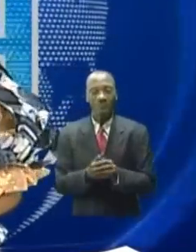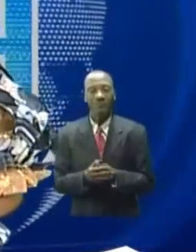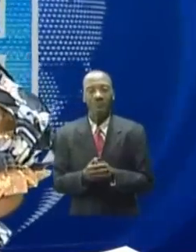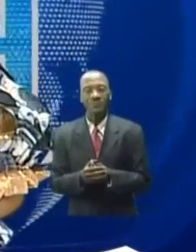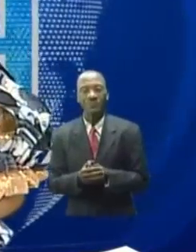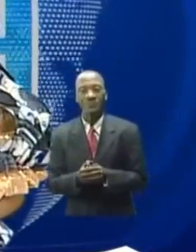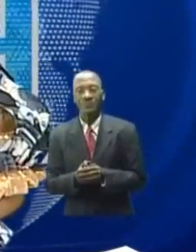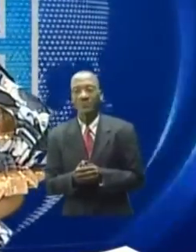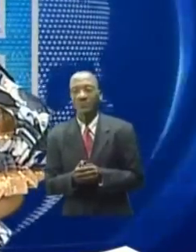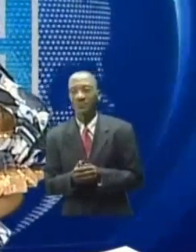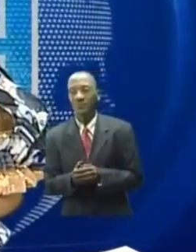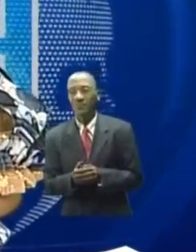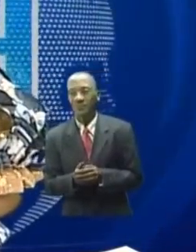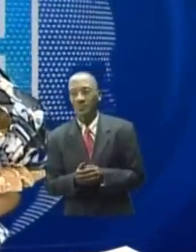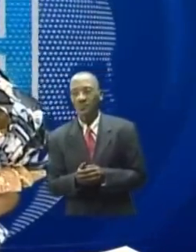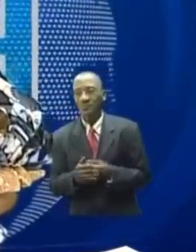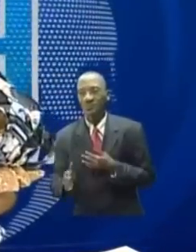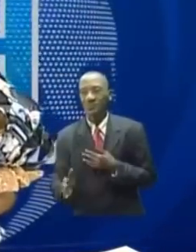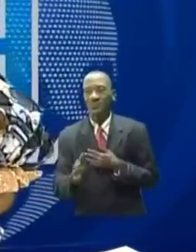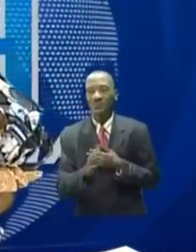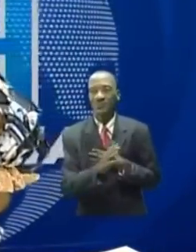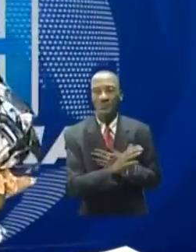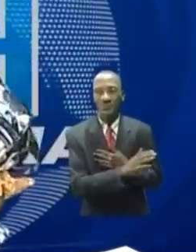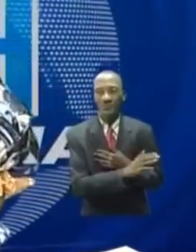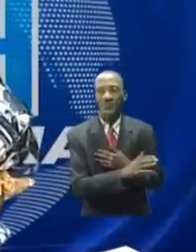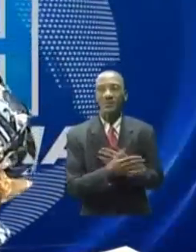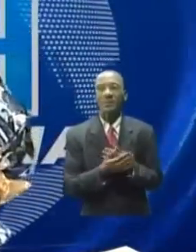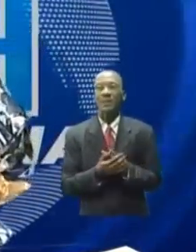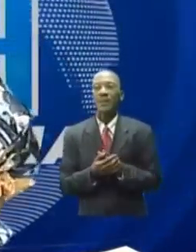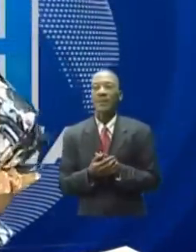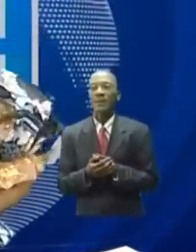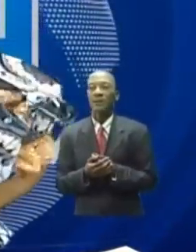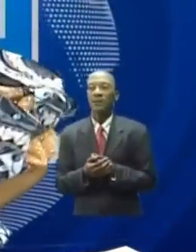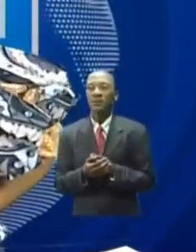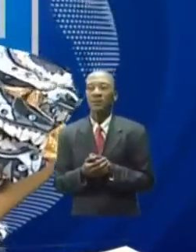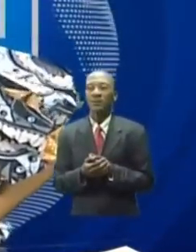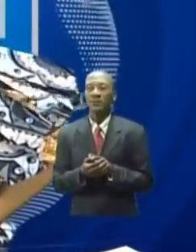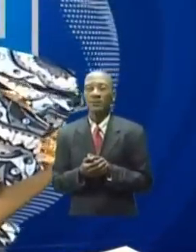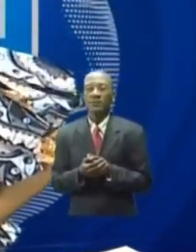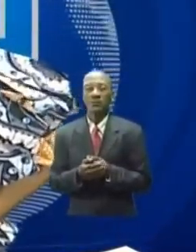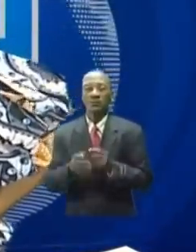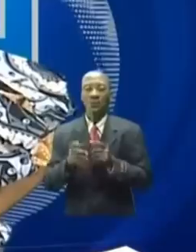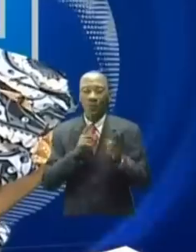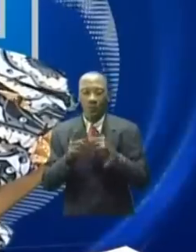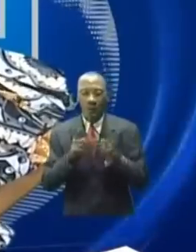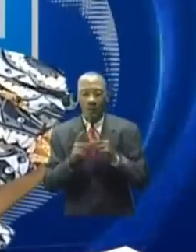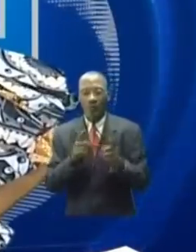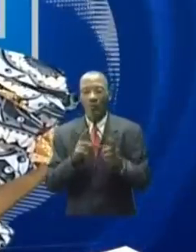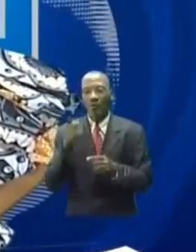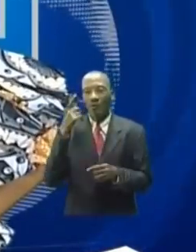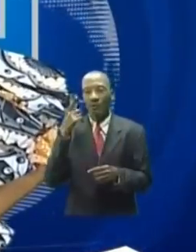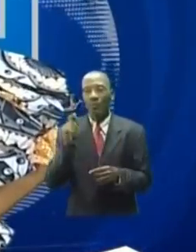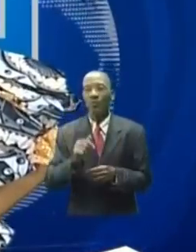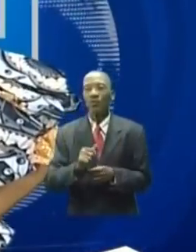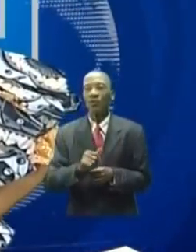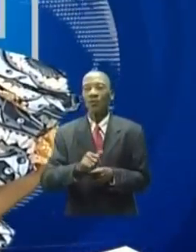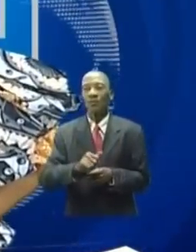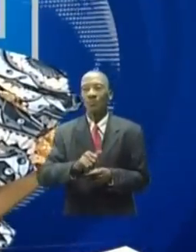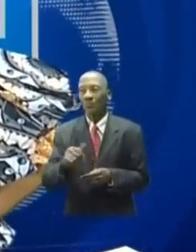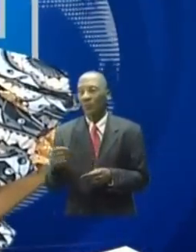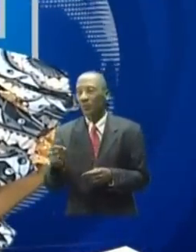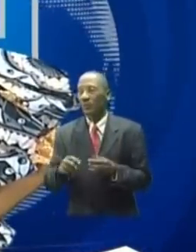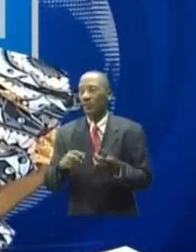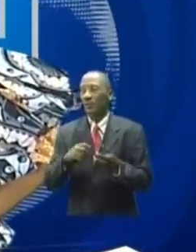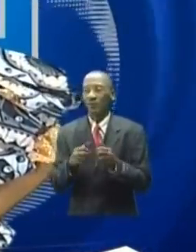Maximisation des recettes pour le compte du trésor public et amélioration des conditions de travail, deux concepts clés pour un bon rendement. Eh bien, la